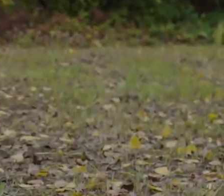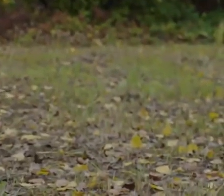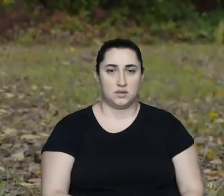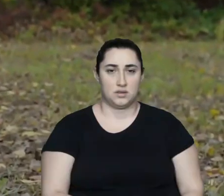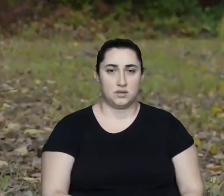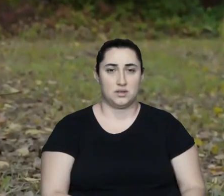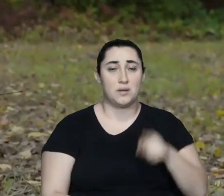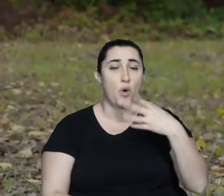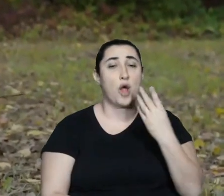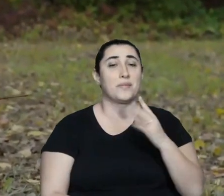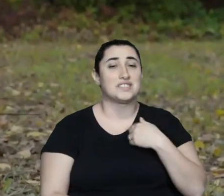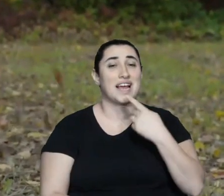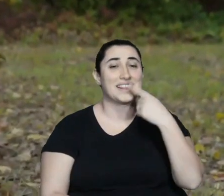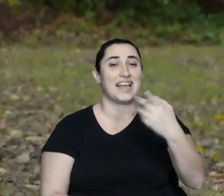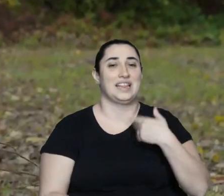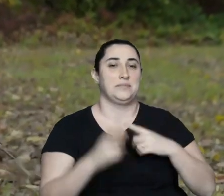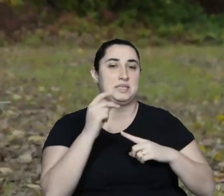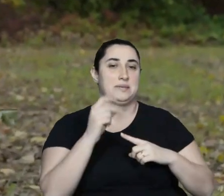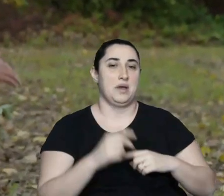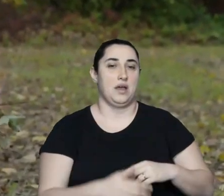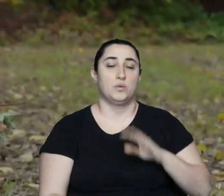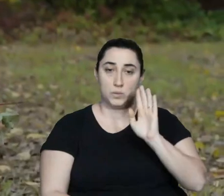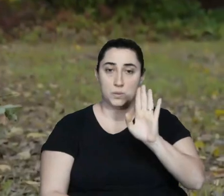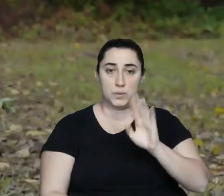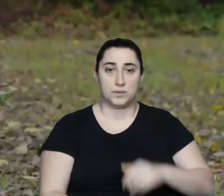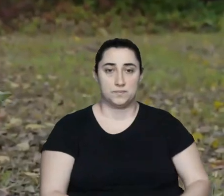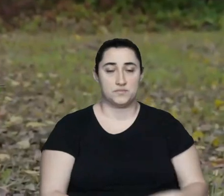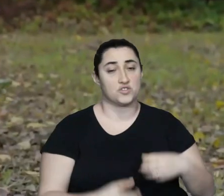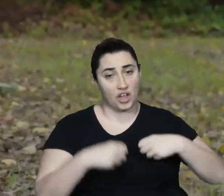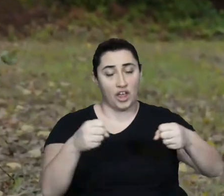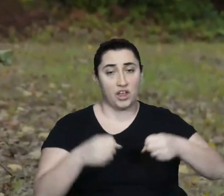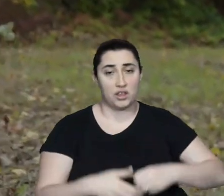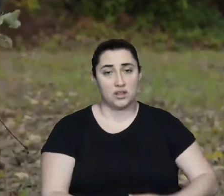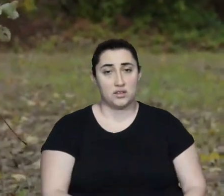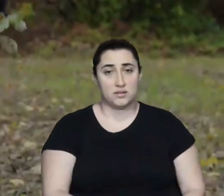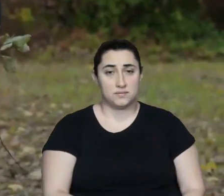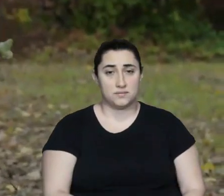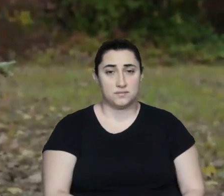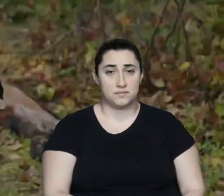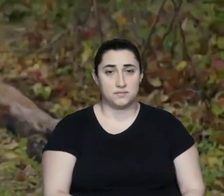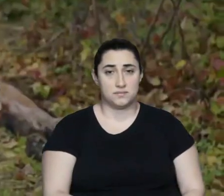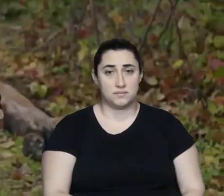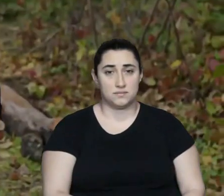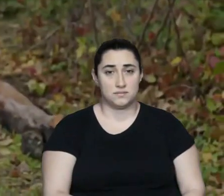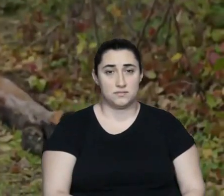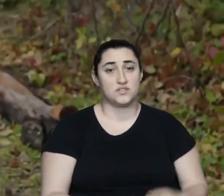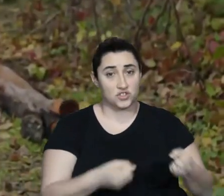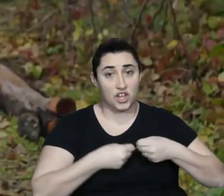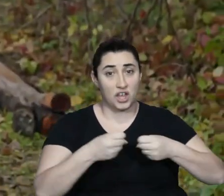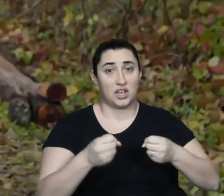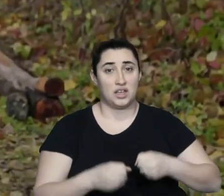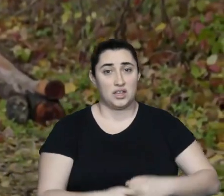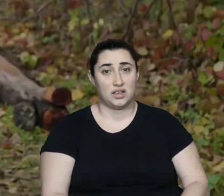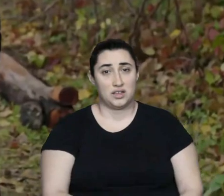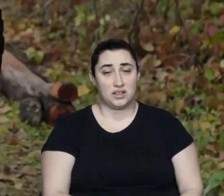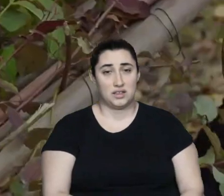Sana olmayacağını söylemiştim İsmail. Dur. Çek. İsmail el arabası gibi başucundaki iki koldan çek. Kaldırdı